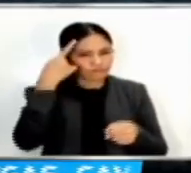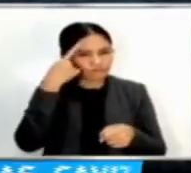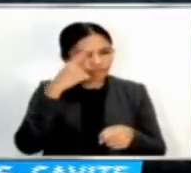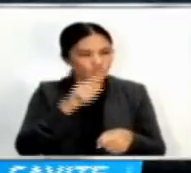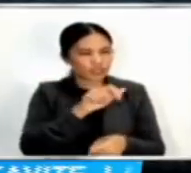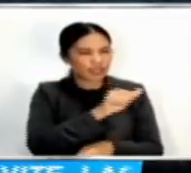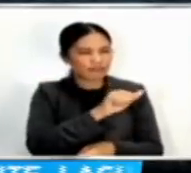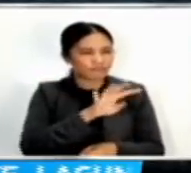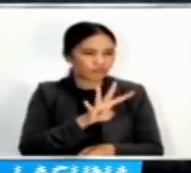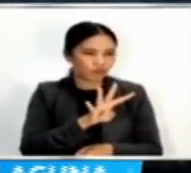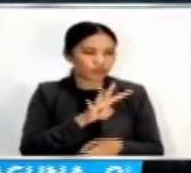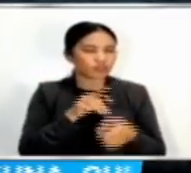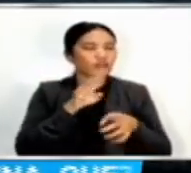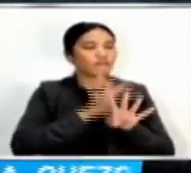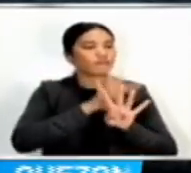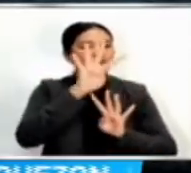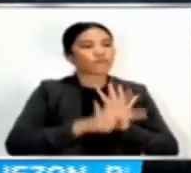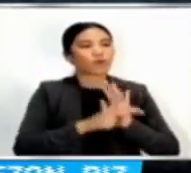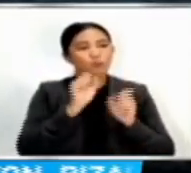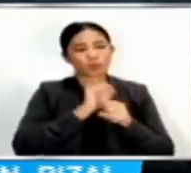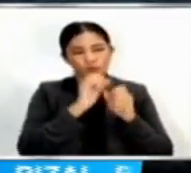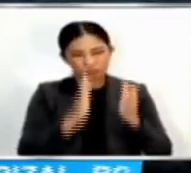dapat na maging hakbang dito ng pamahalaan?